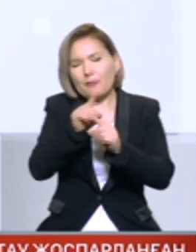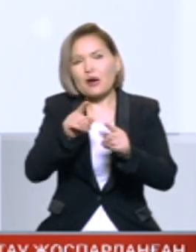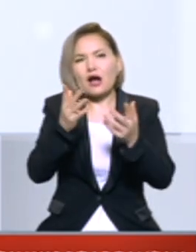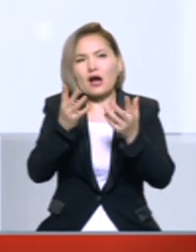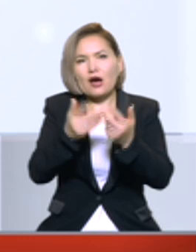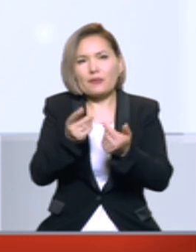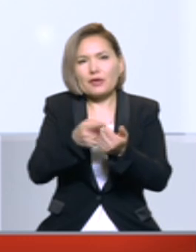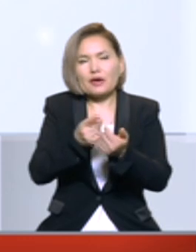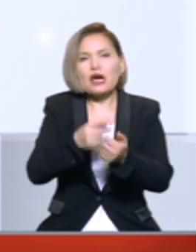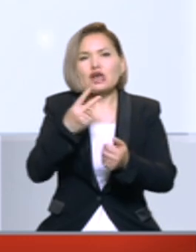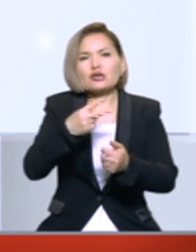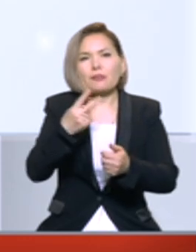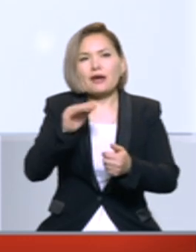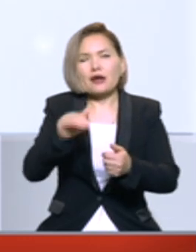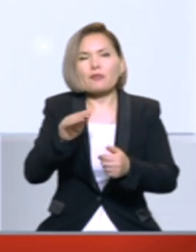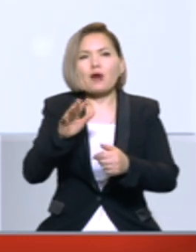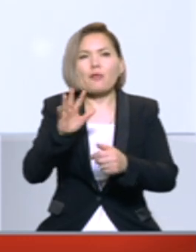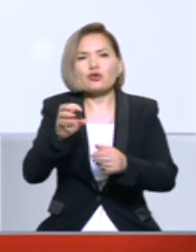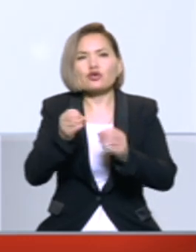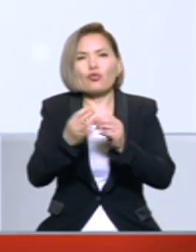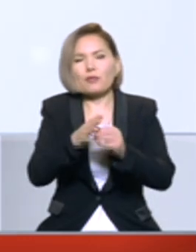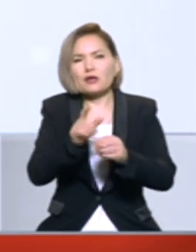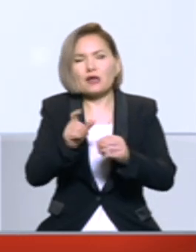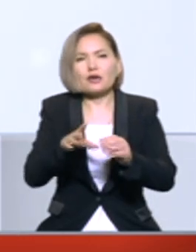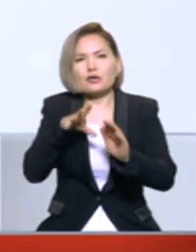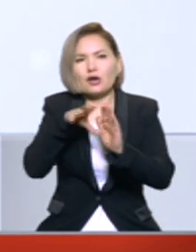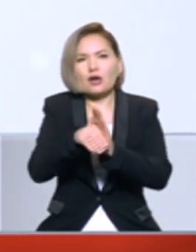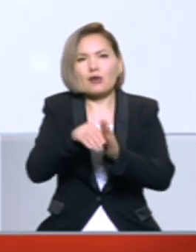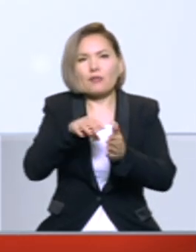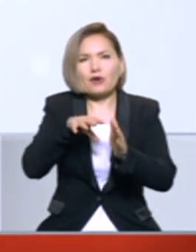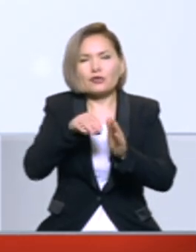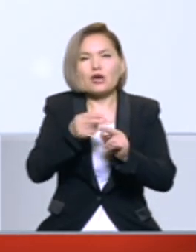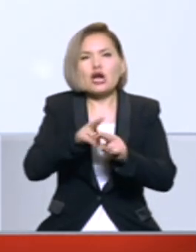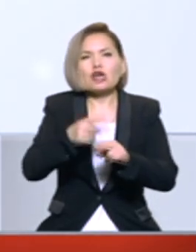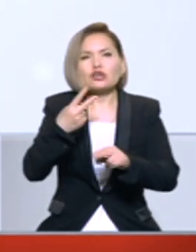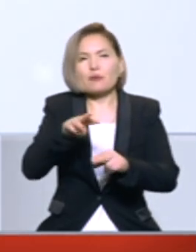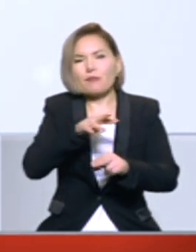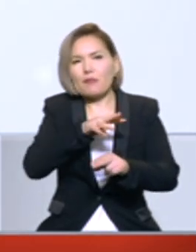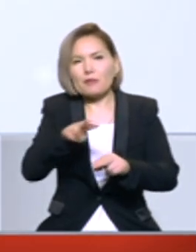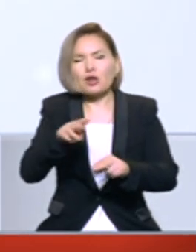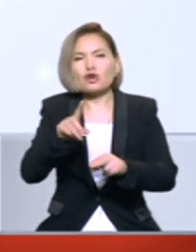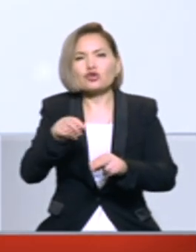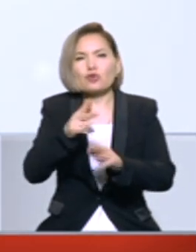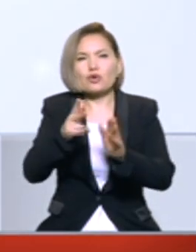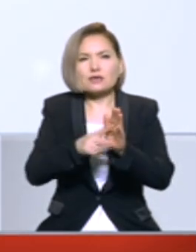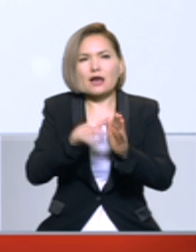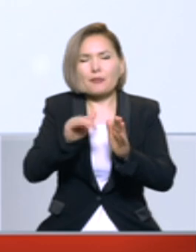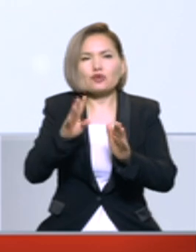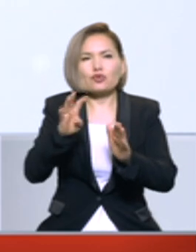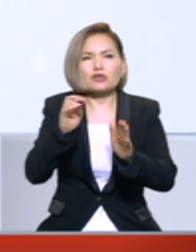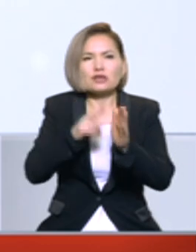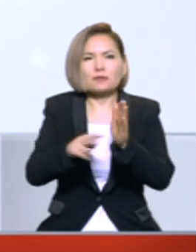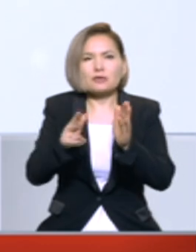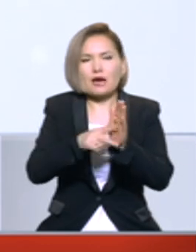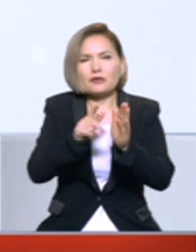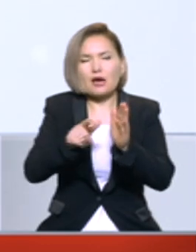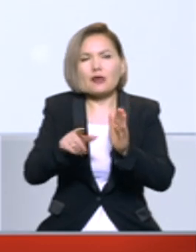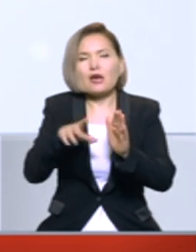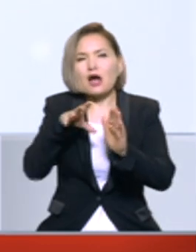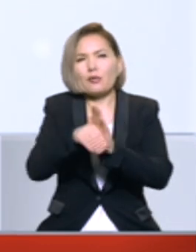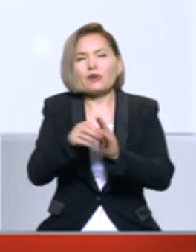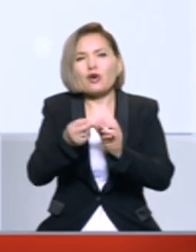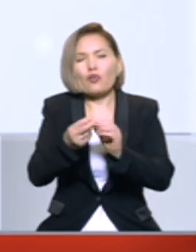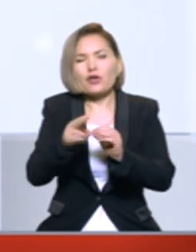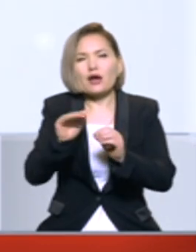тағы 22 515 адам қосылған. 20 118 478 адамның 12 мыңнан астамы